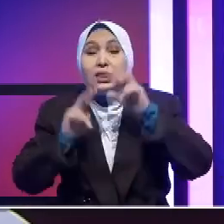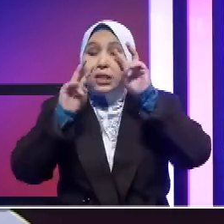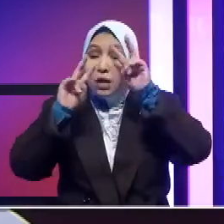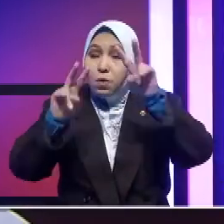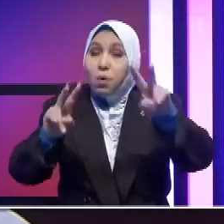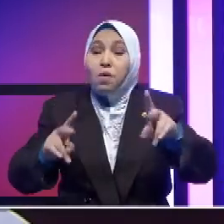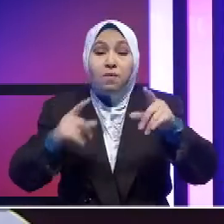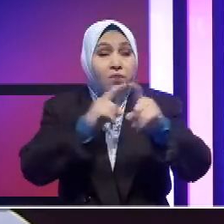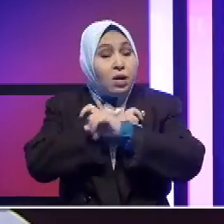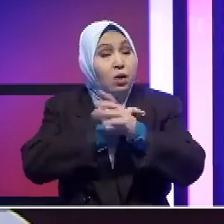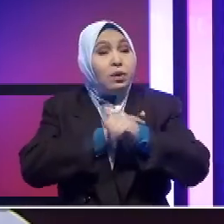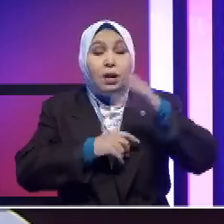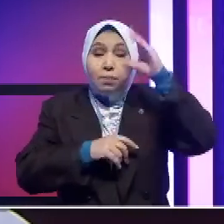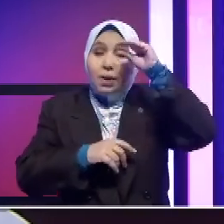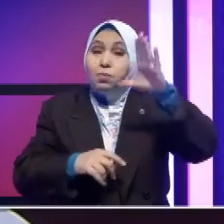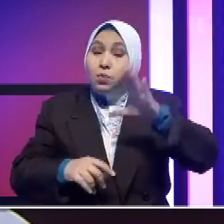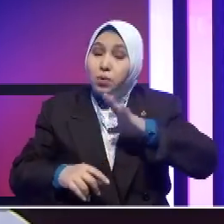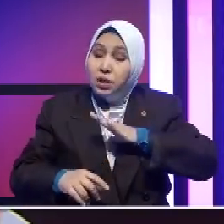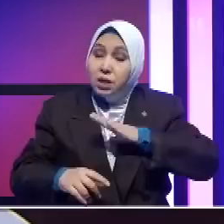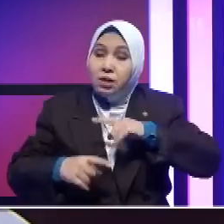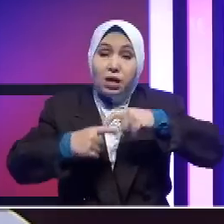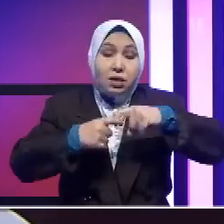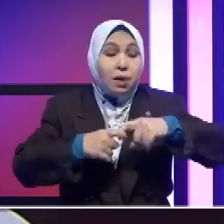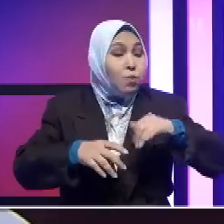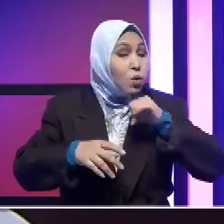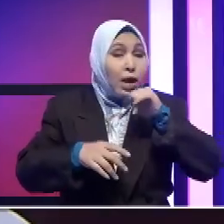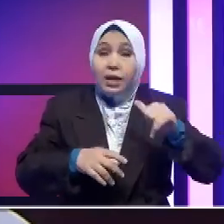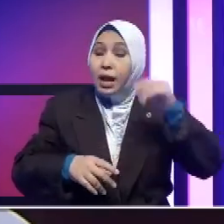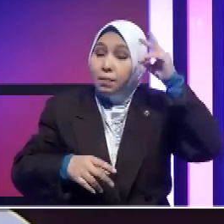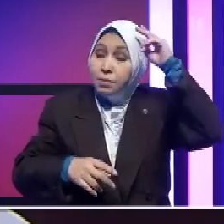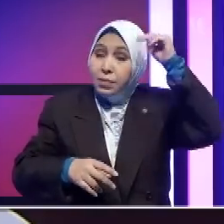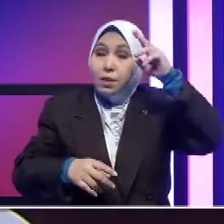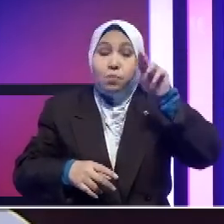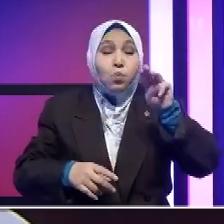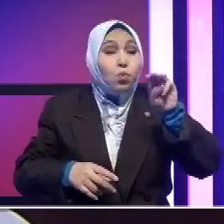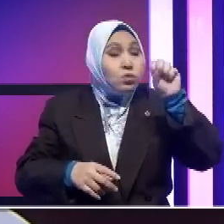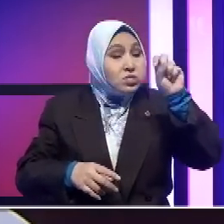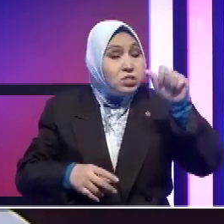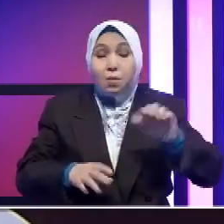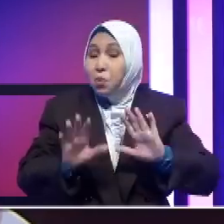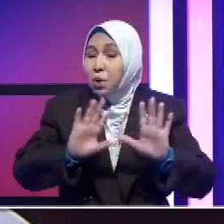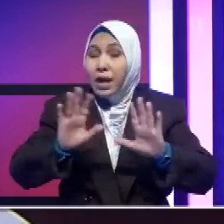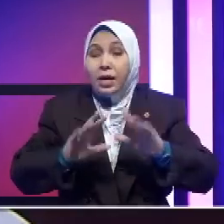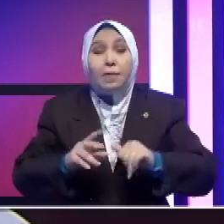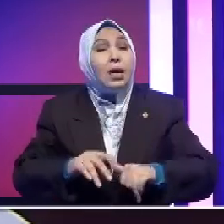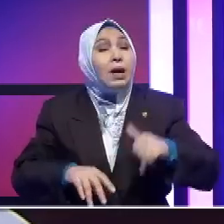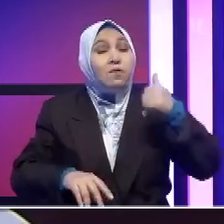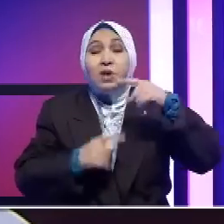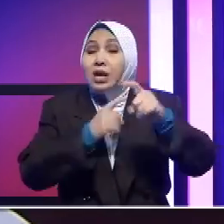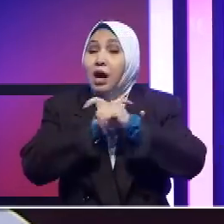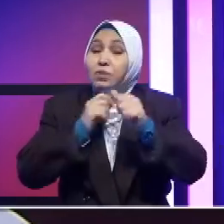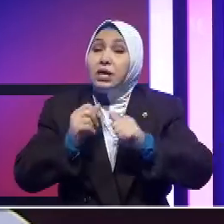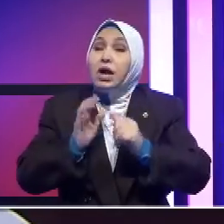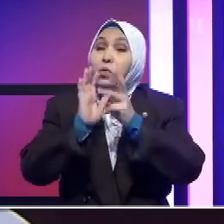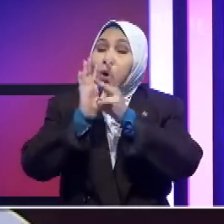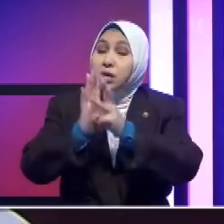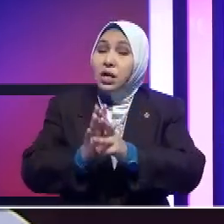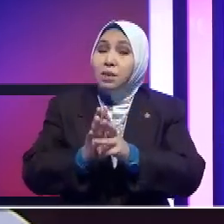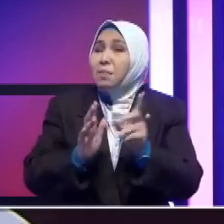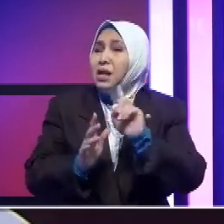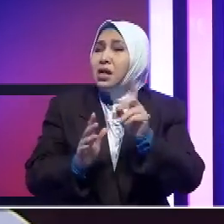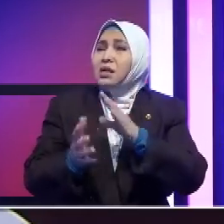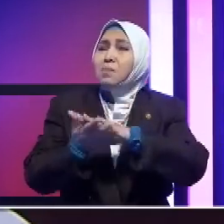Fir'aun dan pemuda. Ini bukan antara Fir'aun dengan Nabi Musa saja. Ya. Ini Fir'aun dengan wakilnya. Dan kita boleh persoalkan mana dia